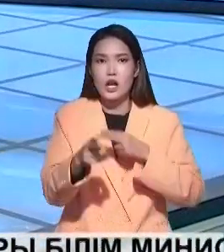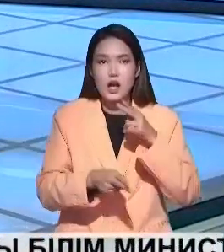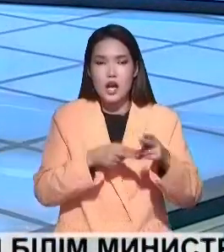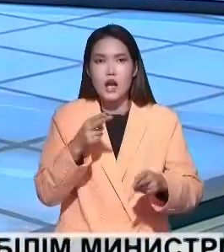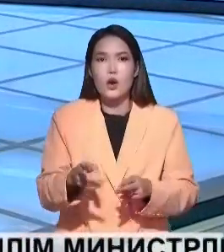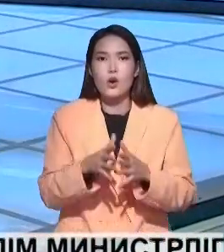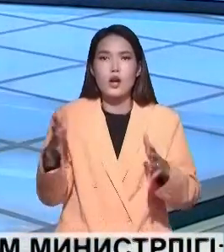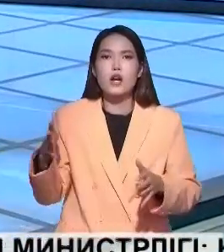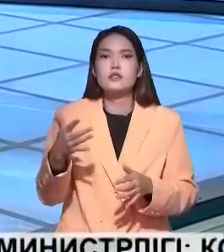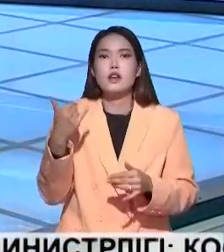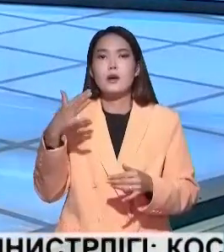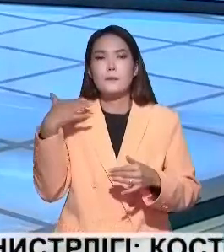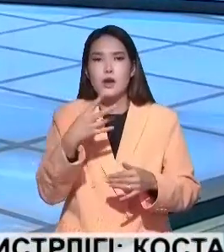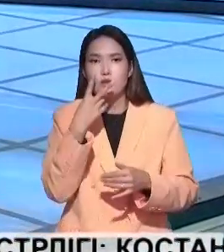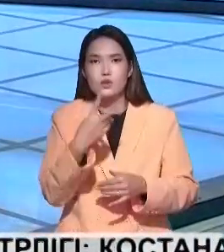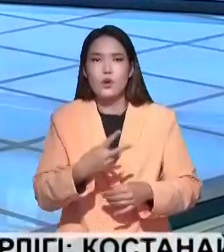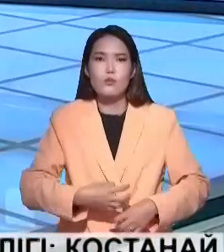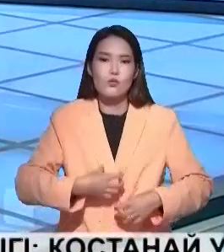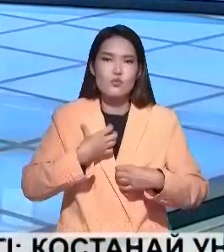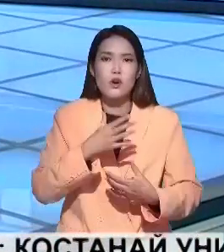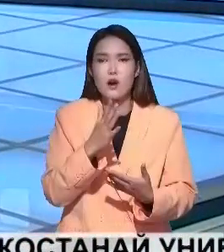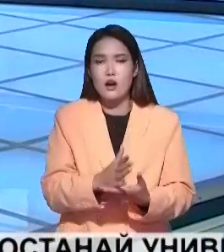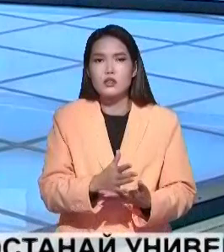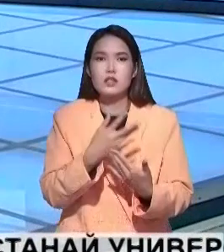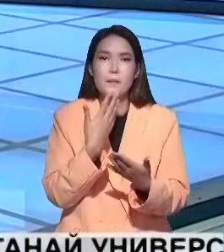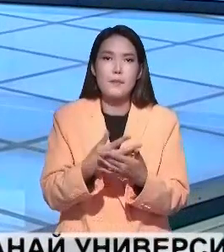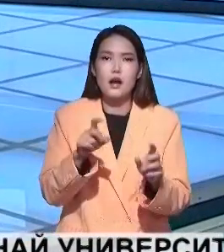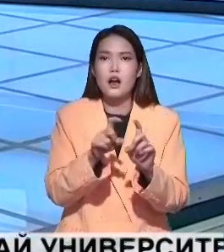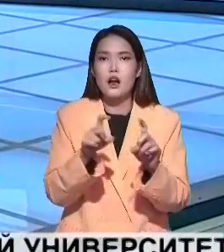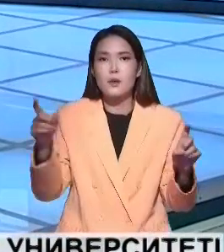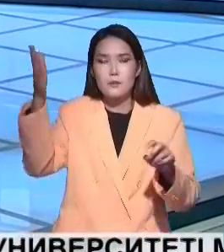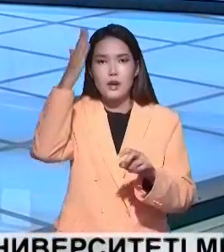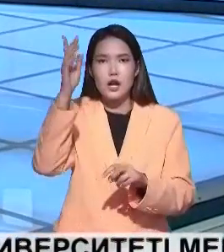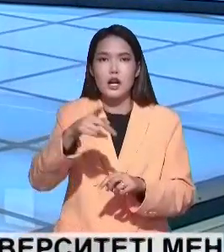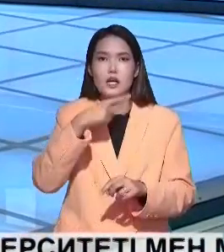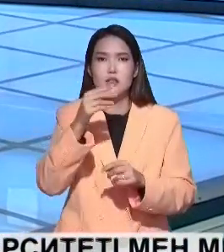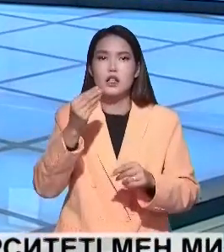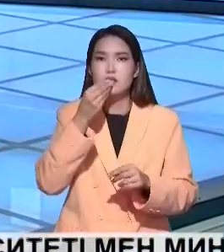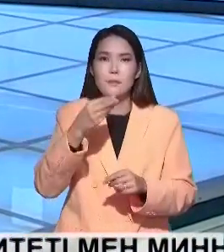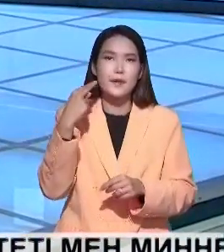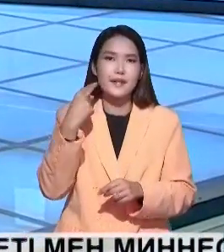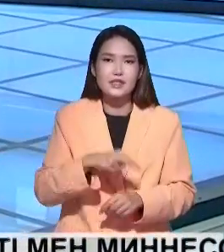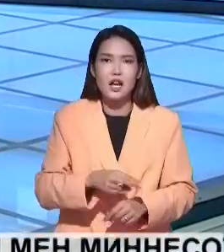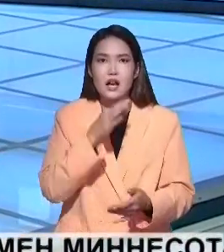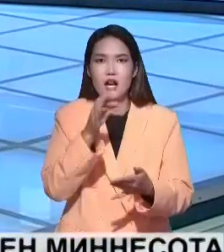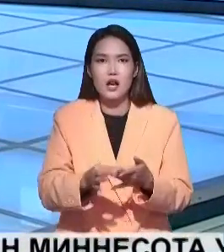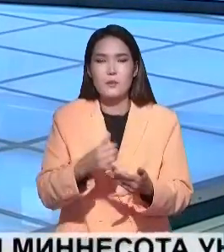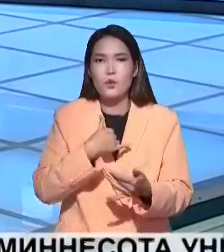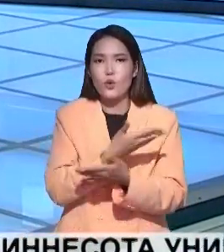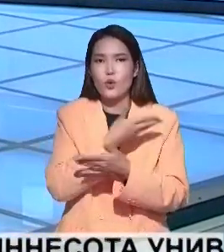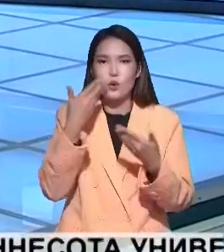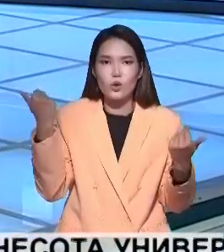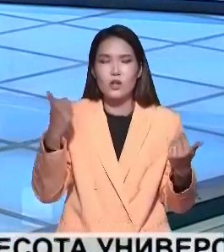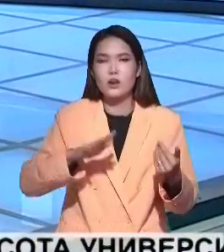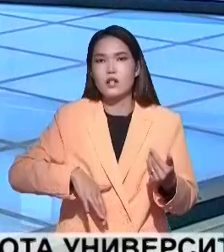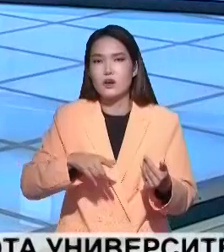ондағы бассыздықтарды көріп, шошитындарын айтады. Мәселені мектеп әкімшілігіне айтсаң, тамақ сапасына біз жауап бермейміз деп бастарын ала